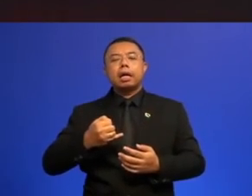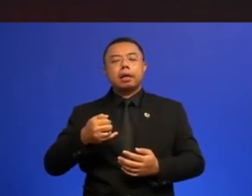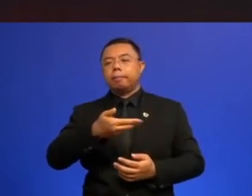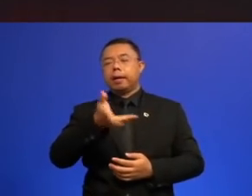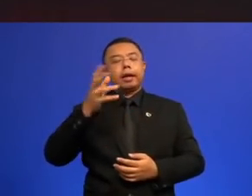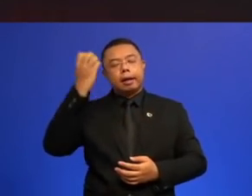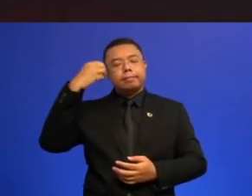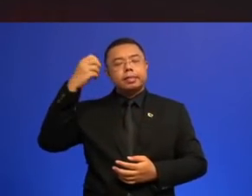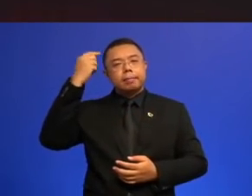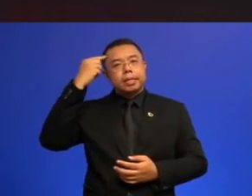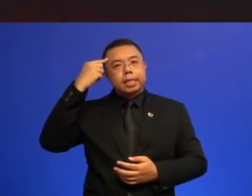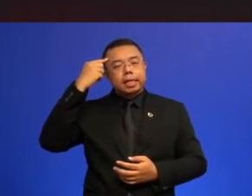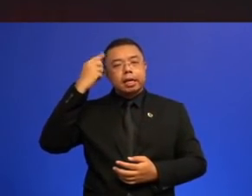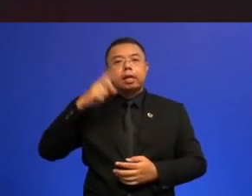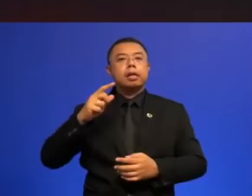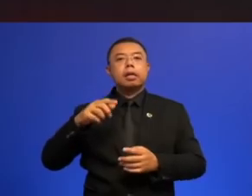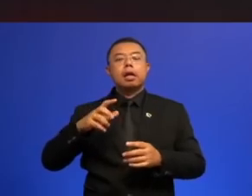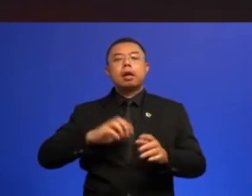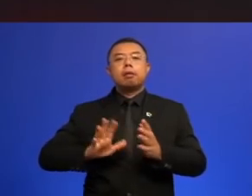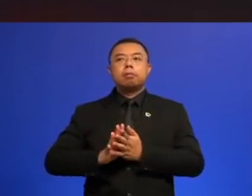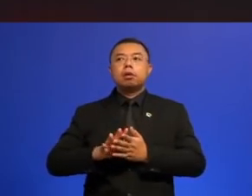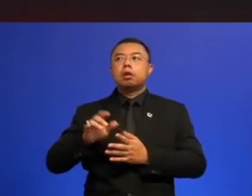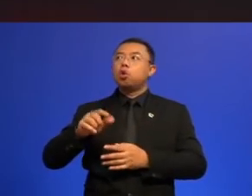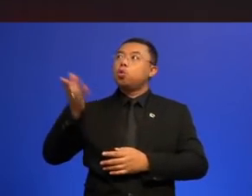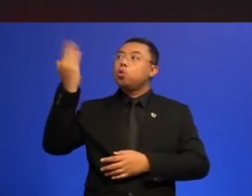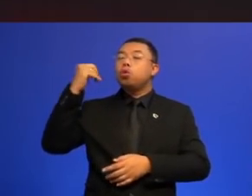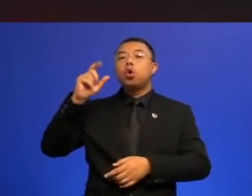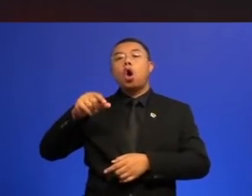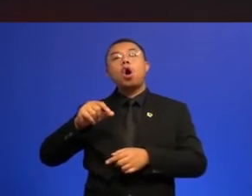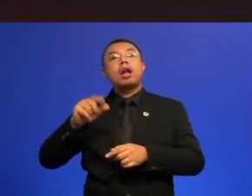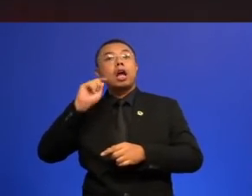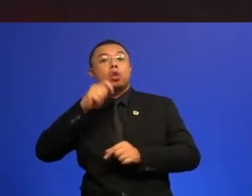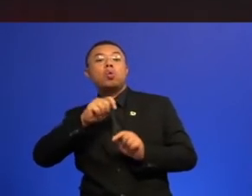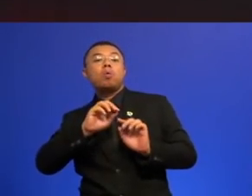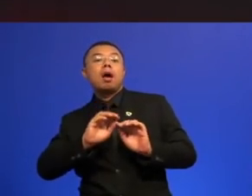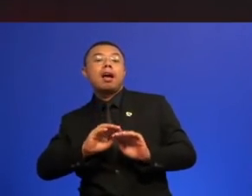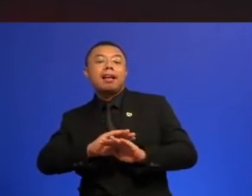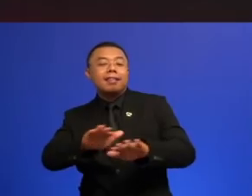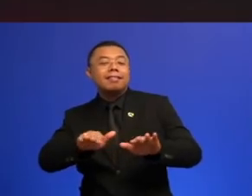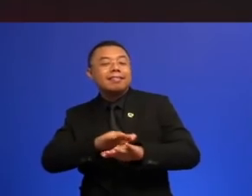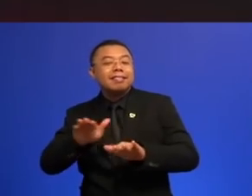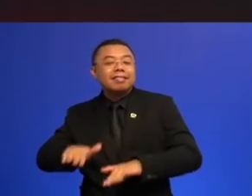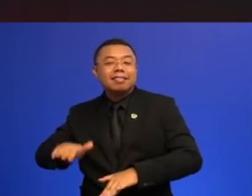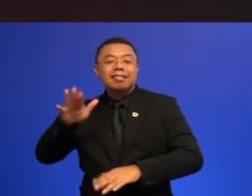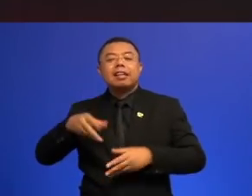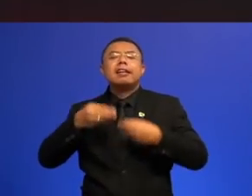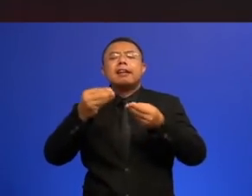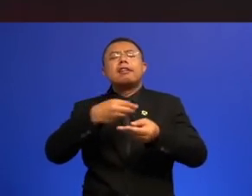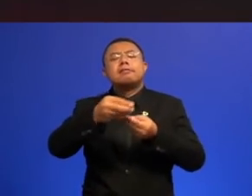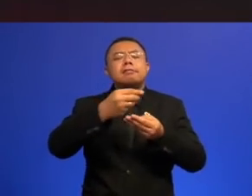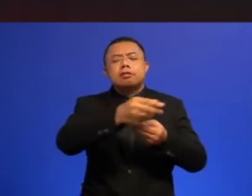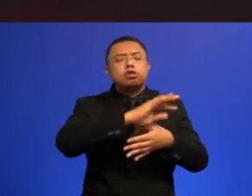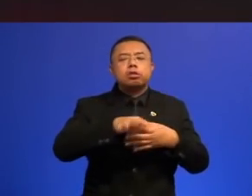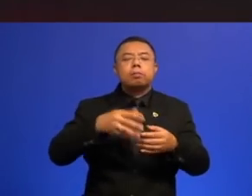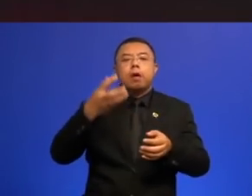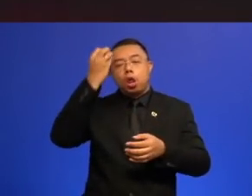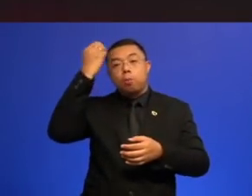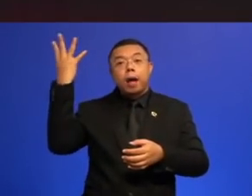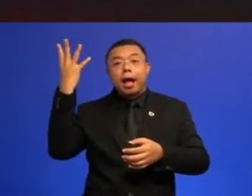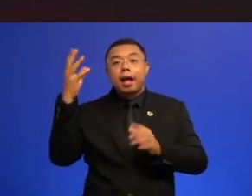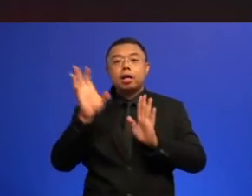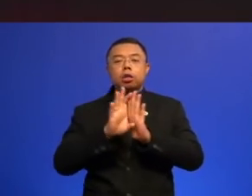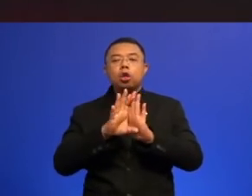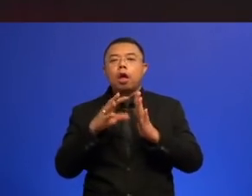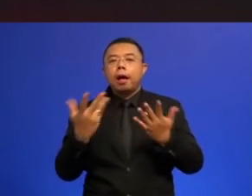sehatnya dengan meniadakan perbuatan orang tuanya yang membesarkan dan memperlengkapi kebutuhannya dengan sangat baik. Contohnya di